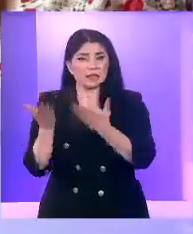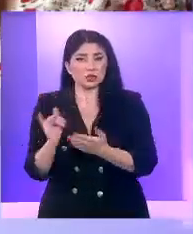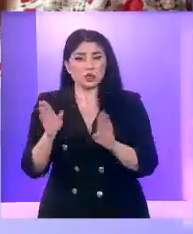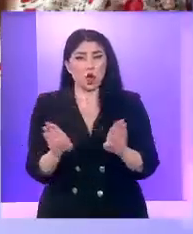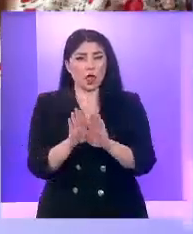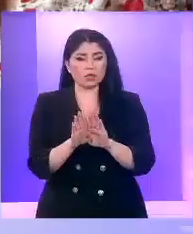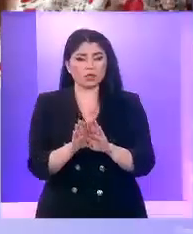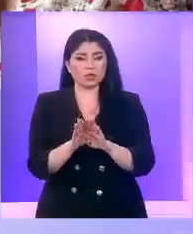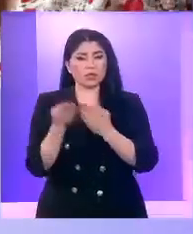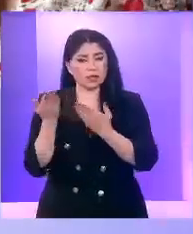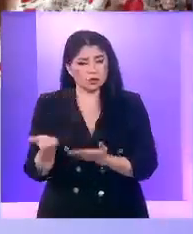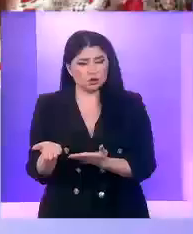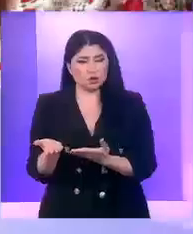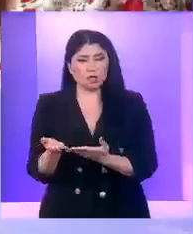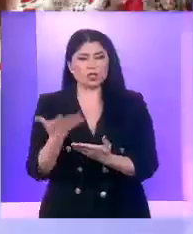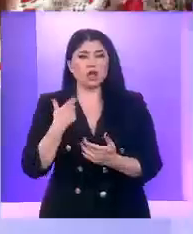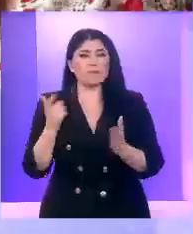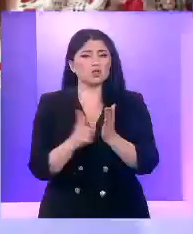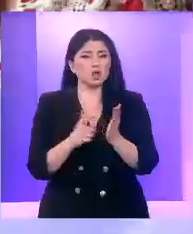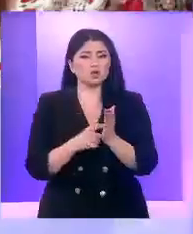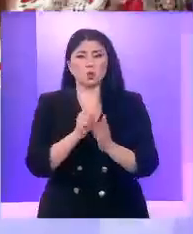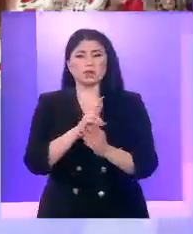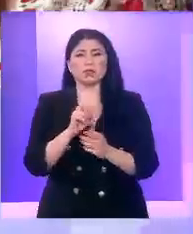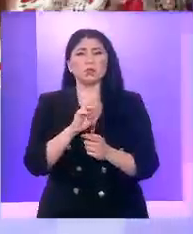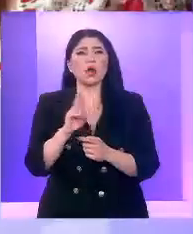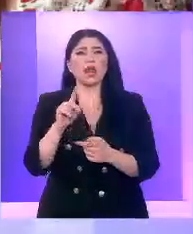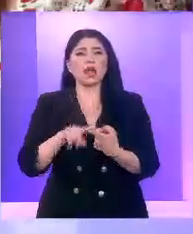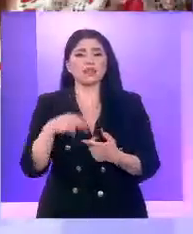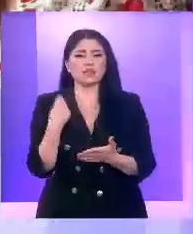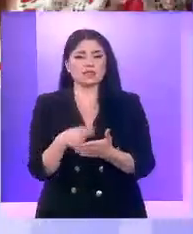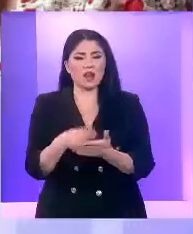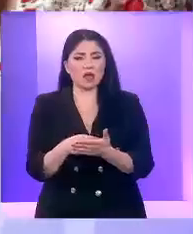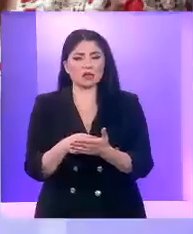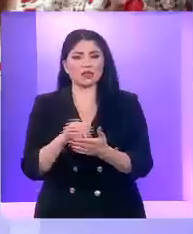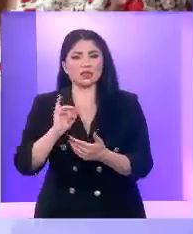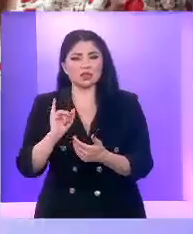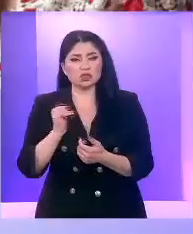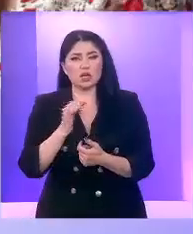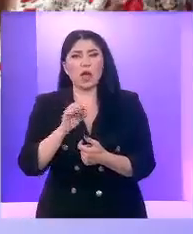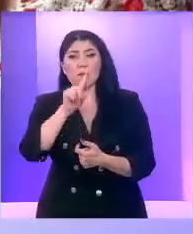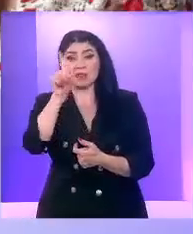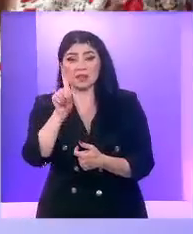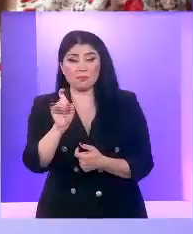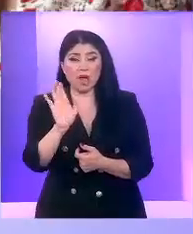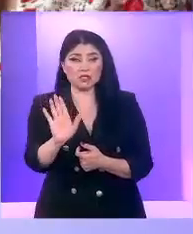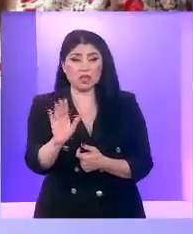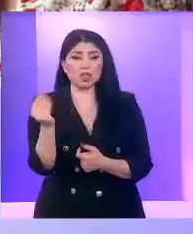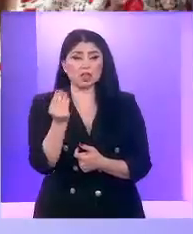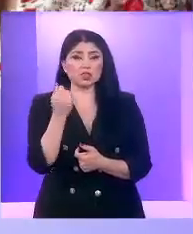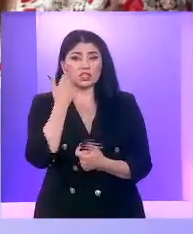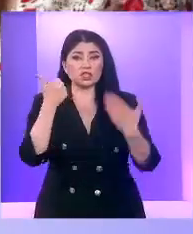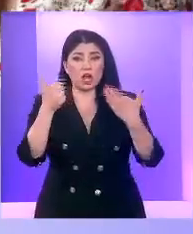pe colegii mei, revendicările noastre nu sunt numai legate de salarii. Și am pus această întrebare. De ce